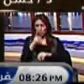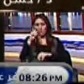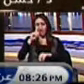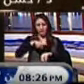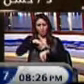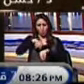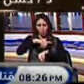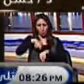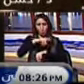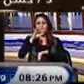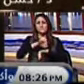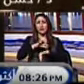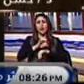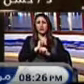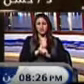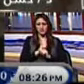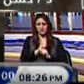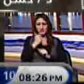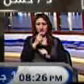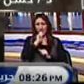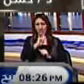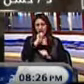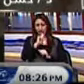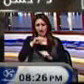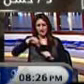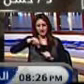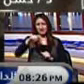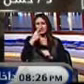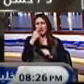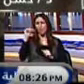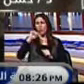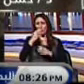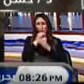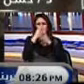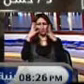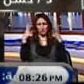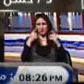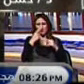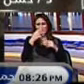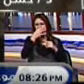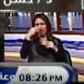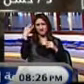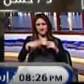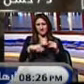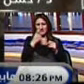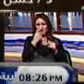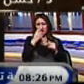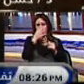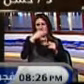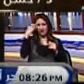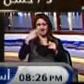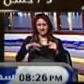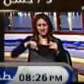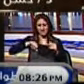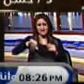فتره طويله، اما اذا كانت فيها لحوم فاسده فعاده بتبقى ليها ريحه، ريحة العفان وريحة الفساد،